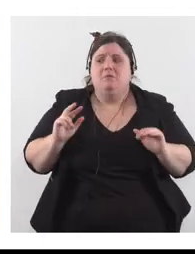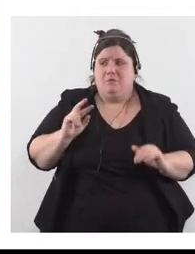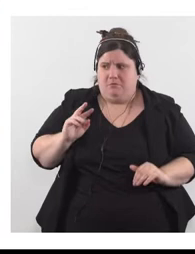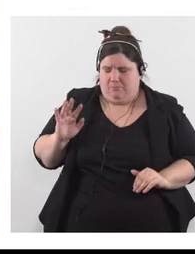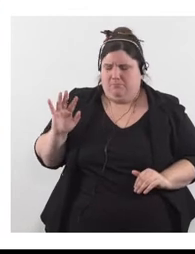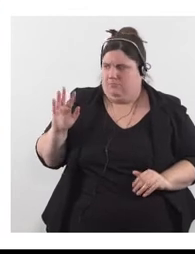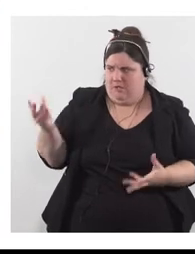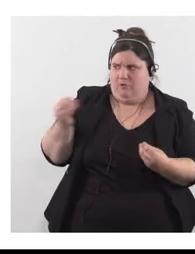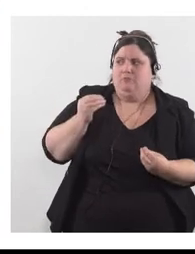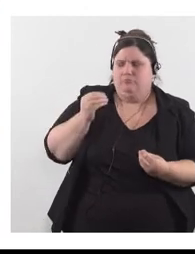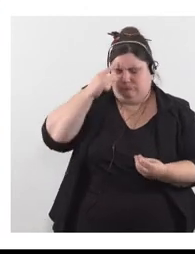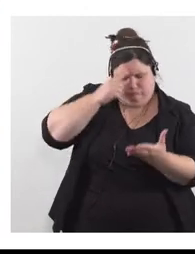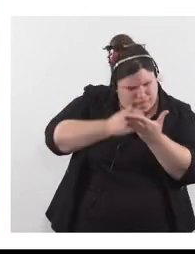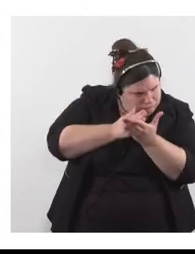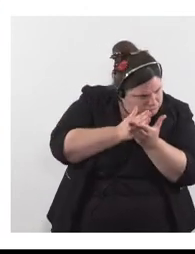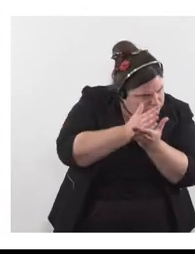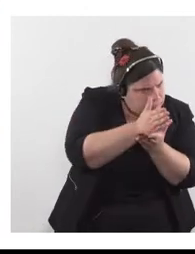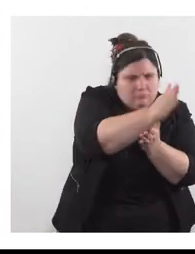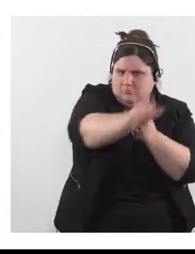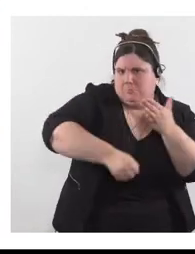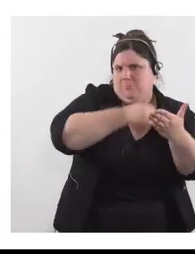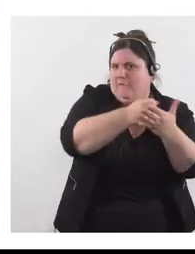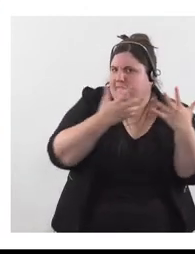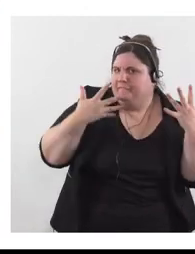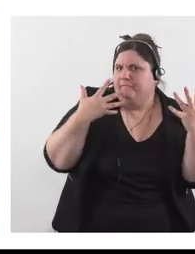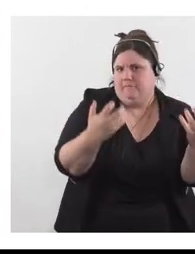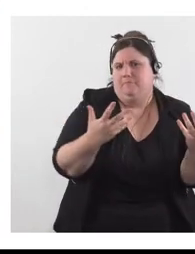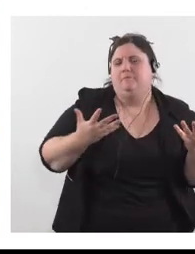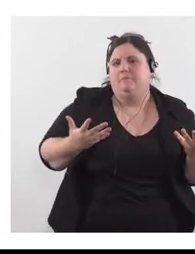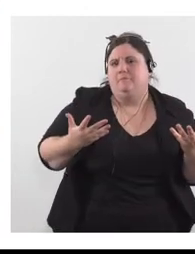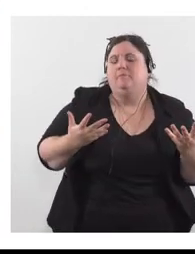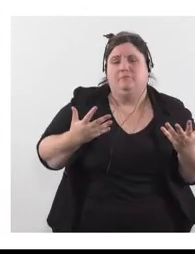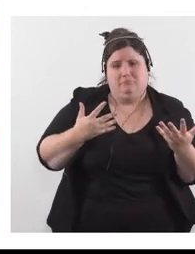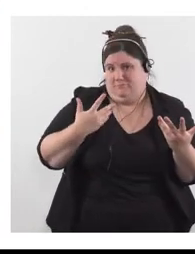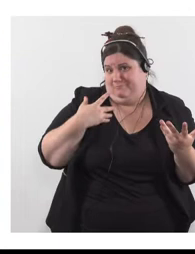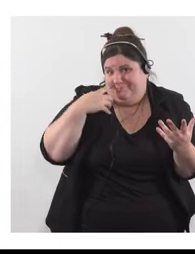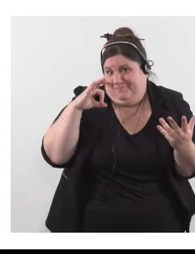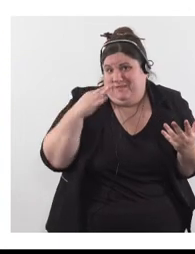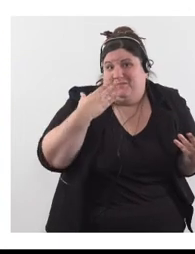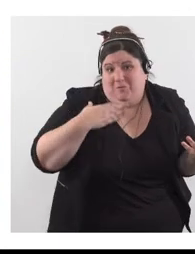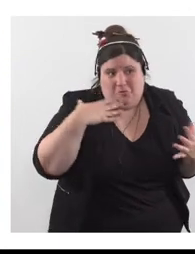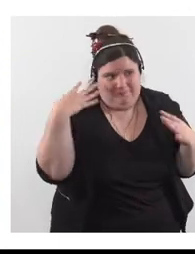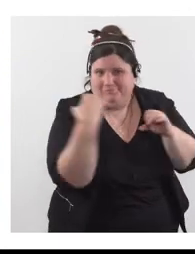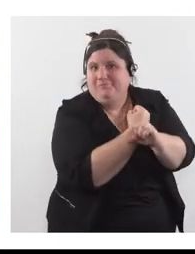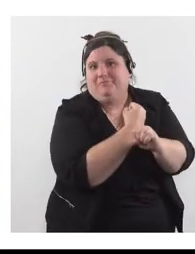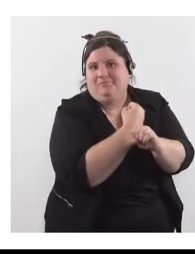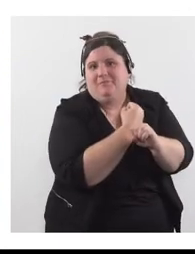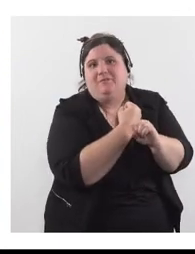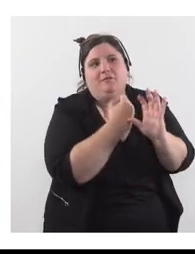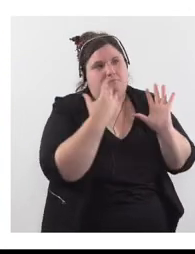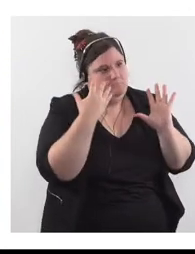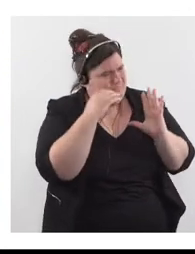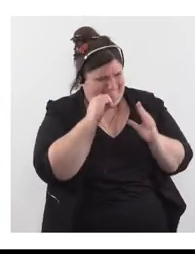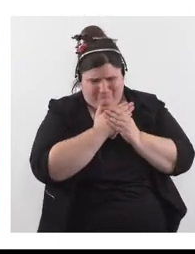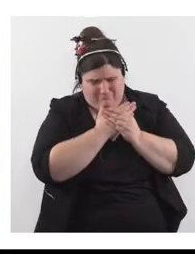Mais c'est ce qui m'a encouragé à poursuivre jusqu'à la fin. Et c'est ce que j'ai fait, heureusement. J'ai été